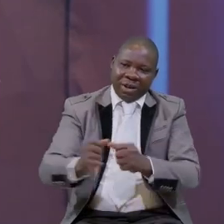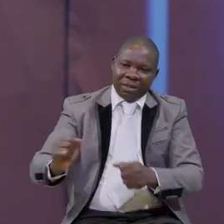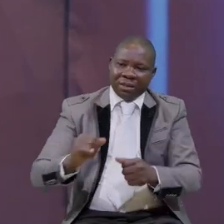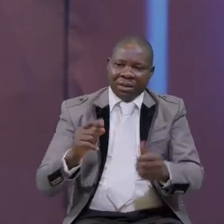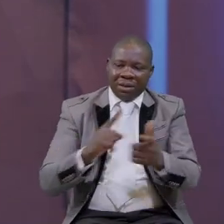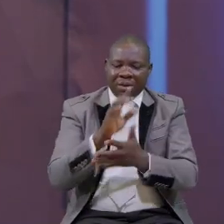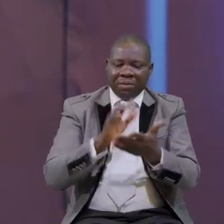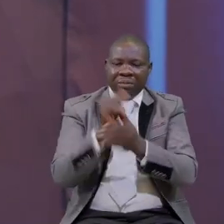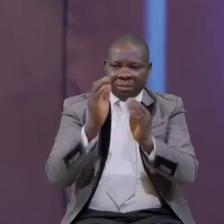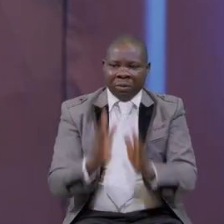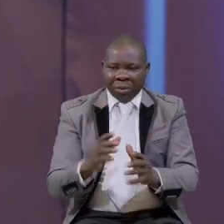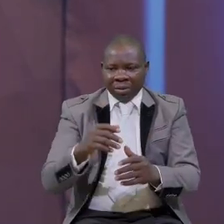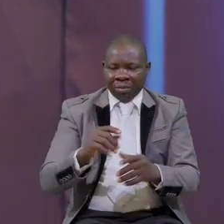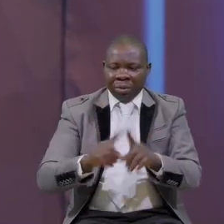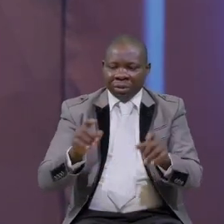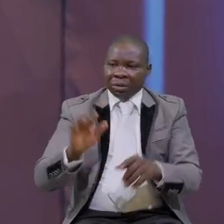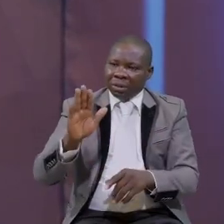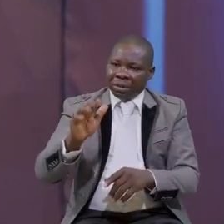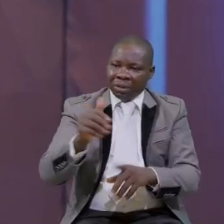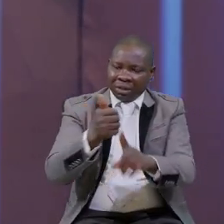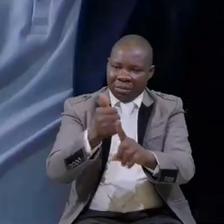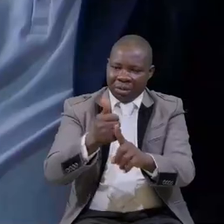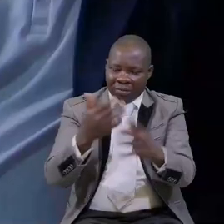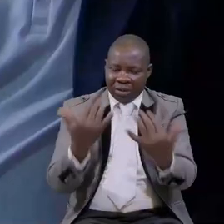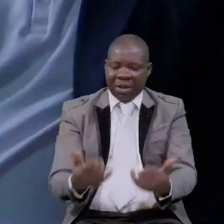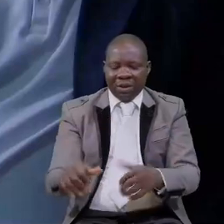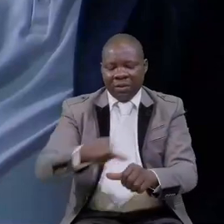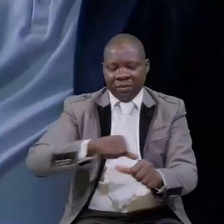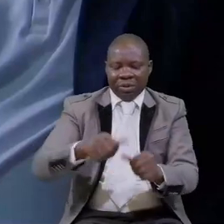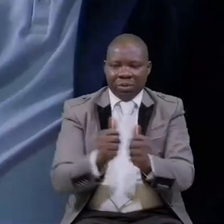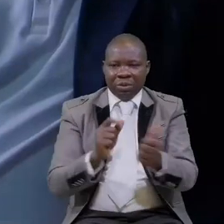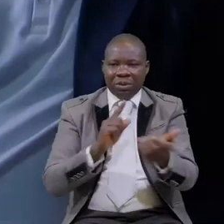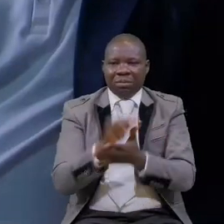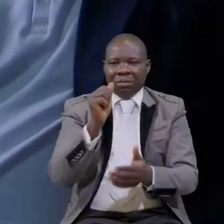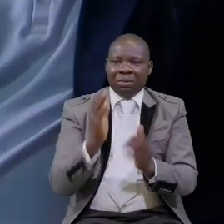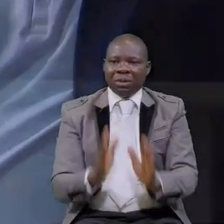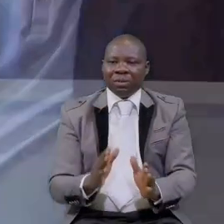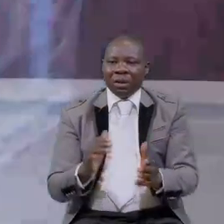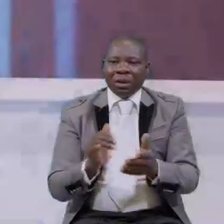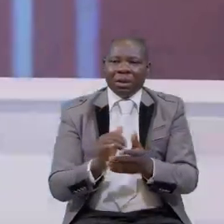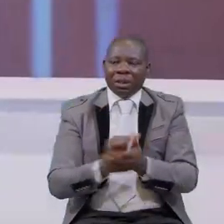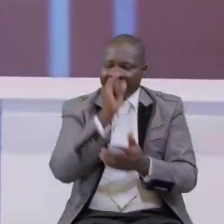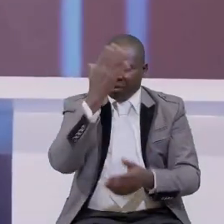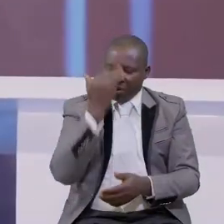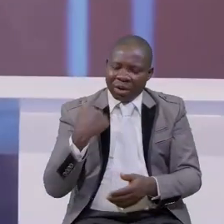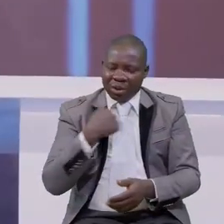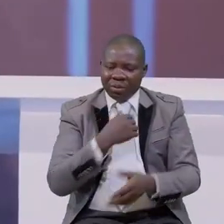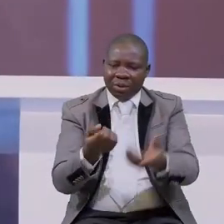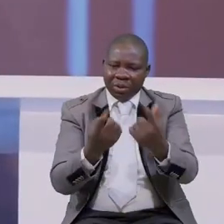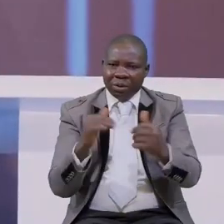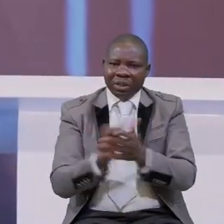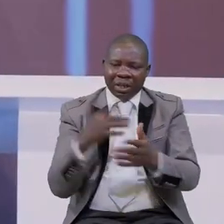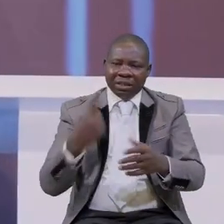les croyants, mais lui-même, il communiait avec les croyants. C'est pourquoi nous sommes venus. Pour que